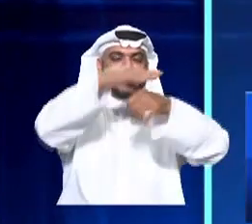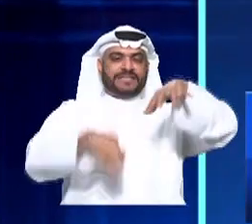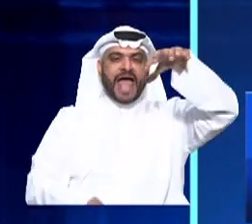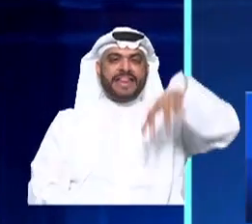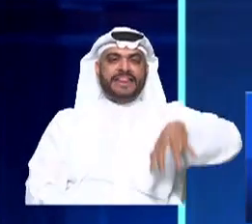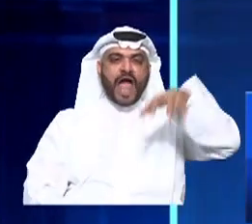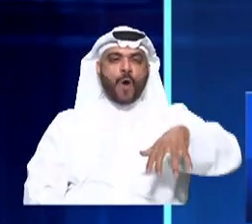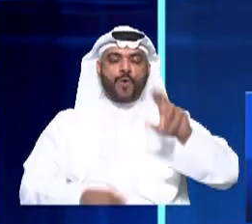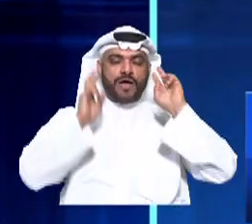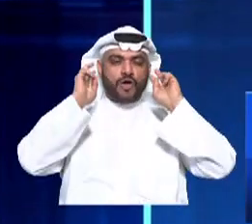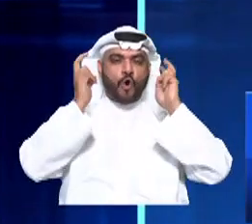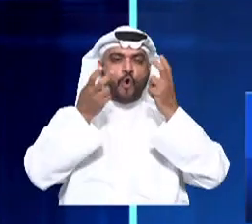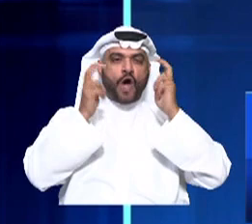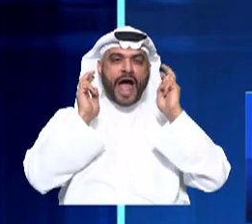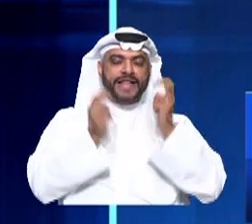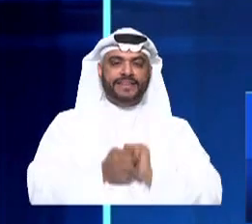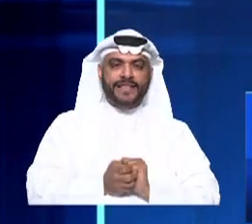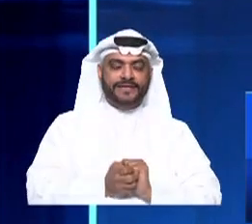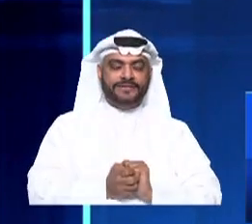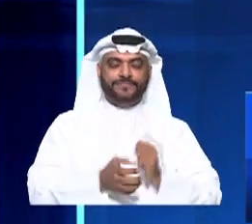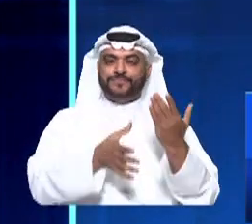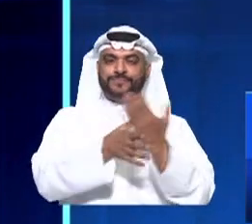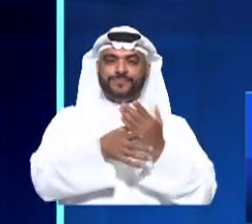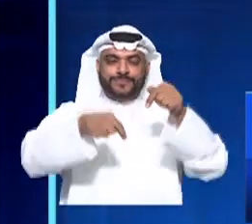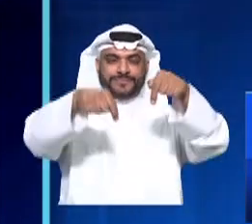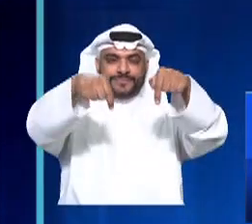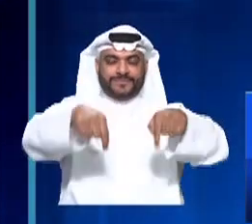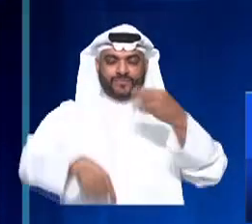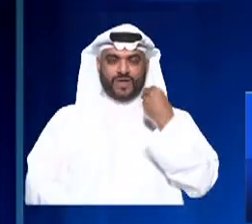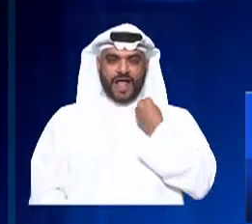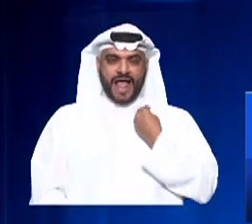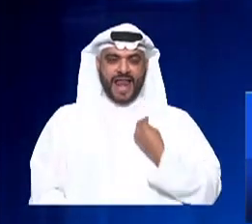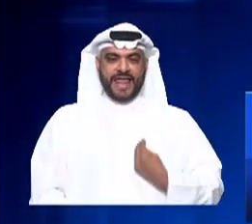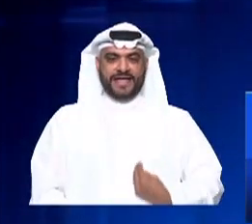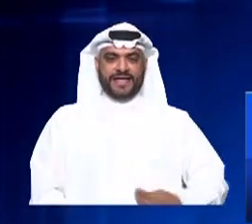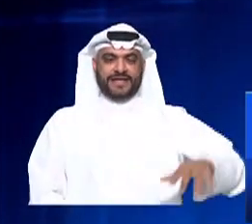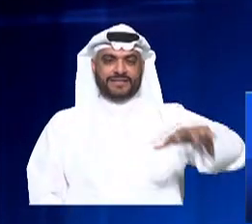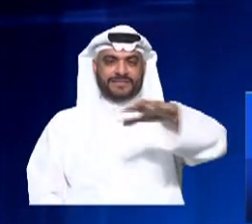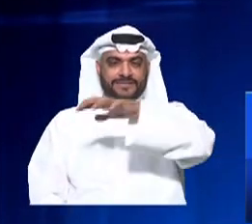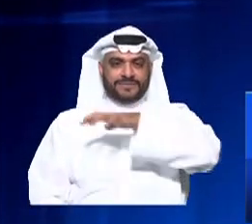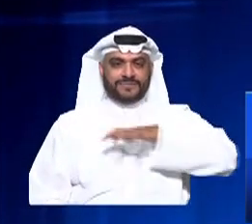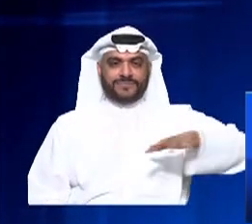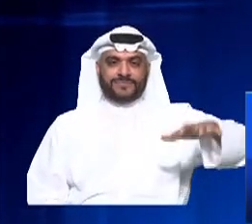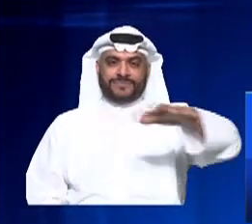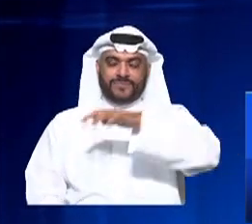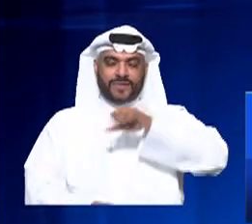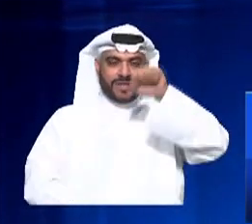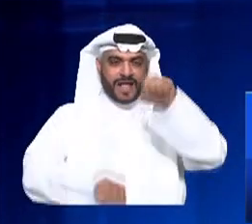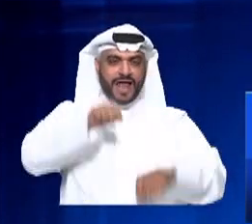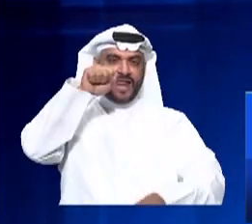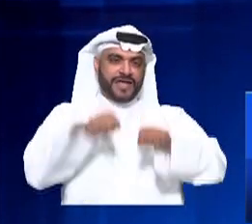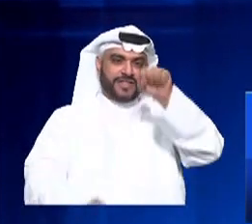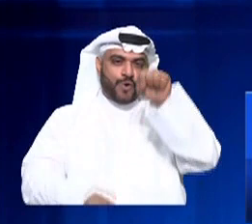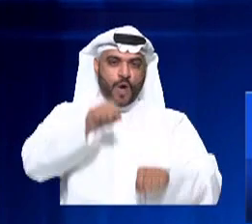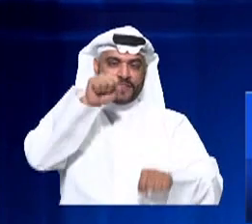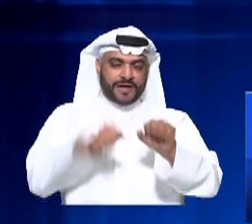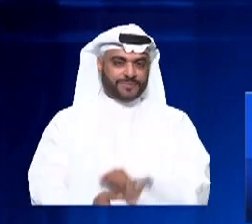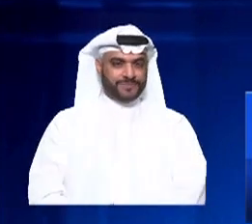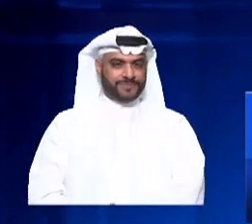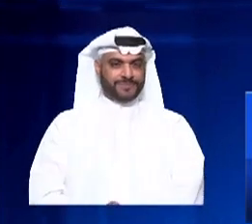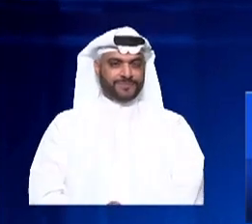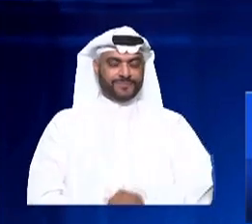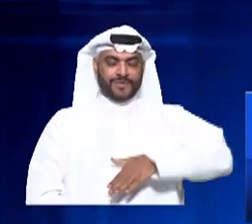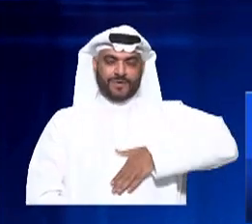الرئيس يوري كاغوتا موسيفيني رئيس جمهورية أوغندا الصديقة. ضمنها سموه خالص تهانيه بمناسبة